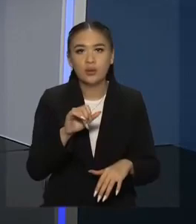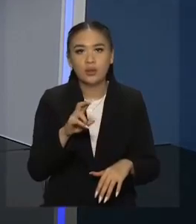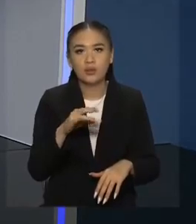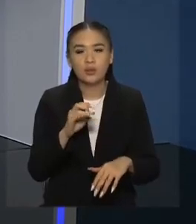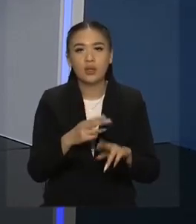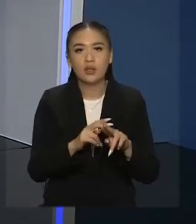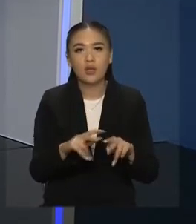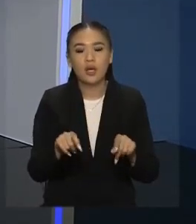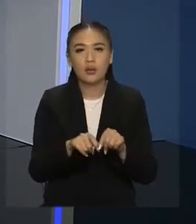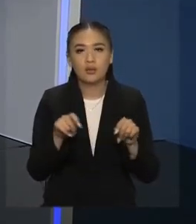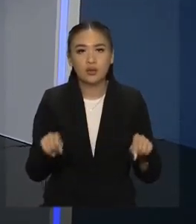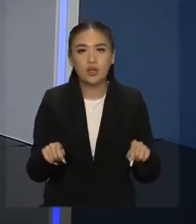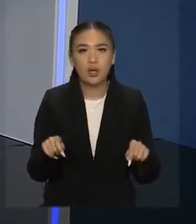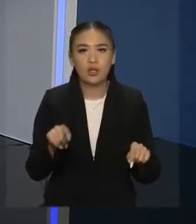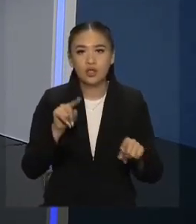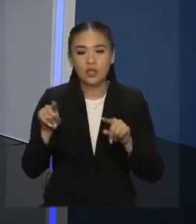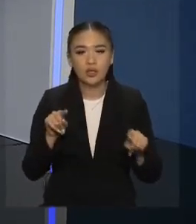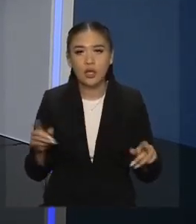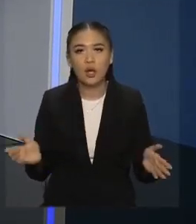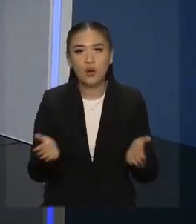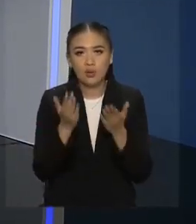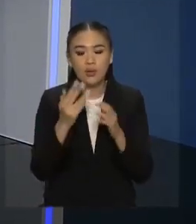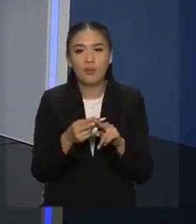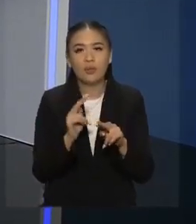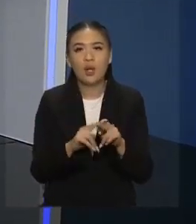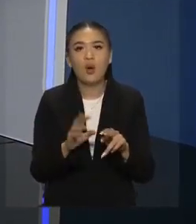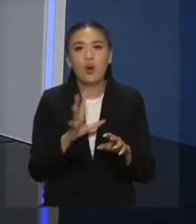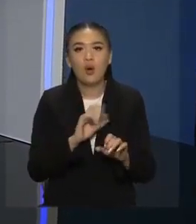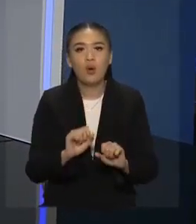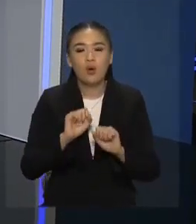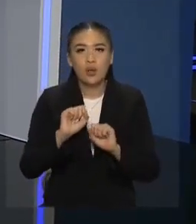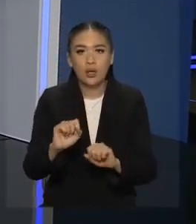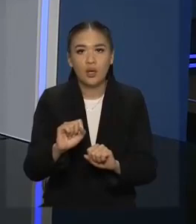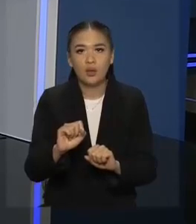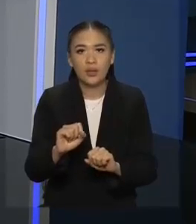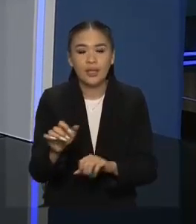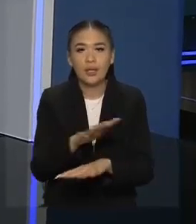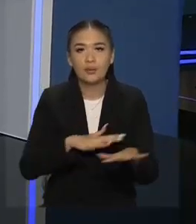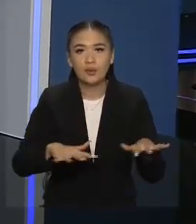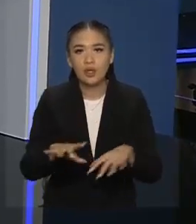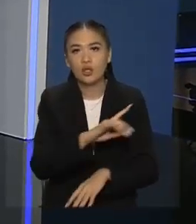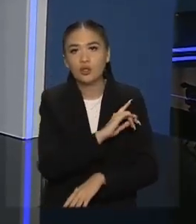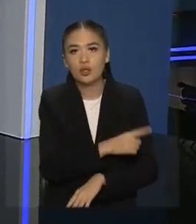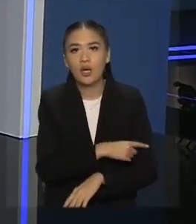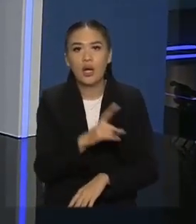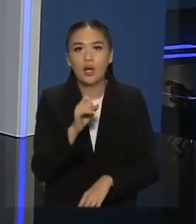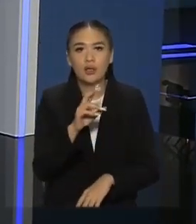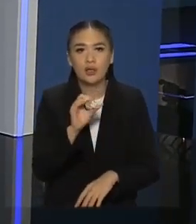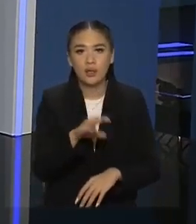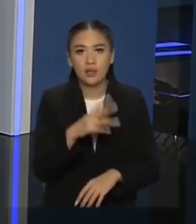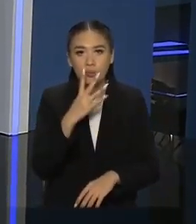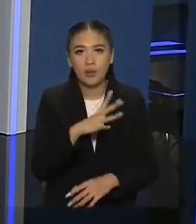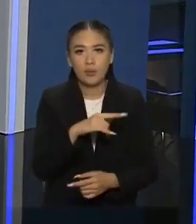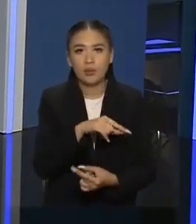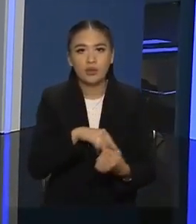шығаратын кәсіпорындарда жан-жақты қолдап, олардың мүддесін қорғау жүктелген. Ал елімізде өз күштермен харекет қып жатқан кәсіп